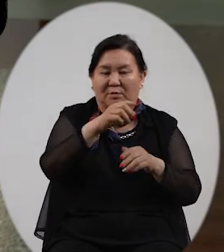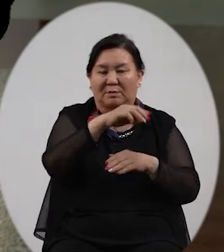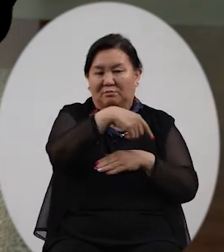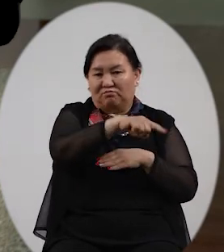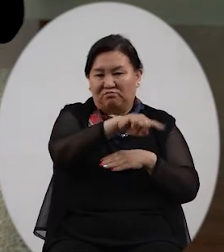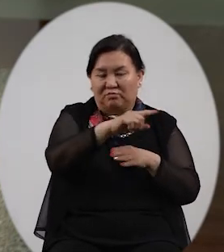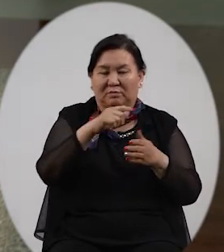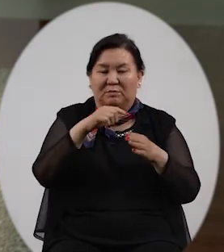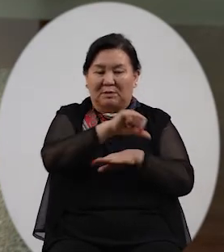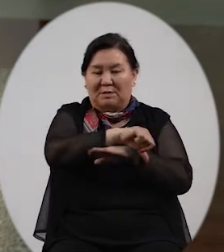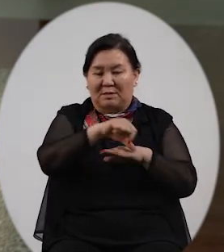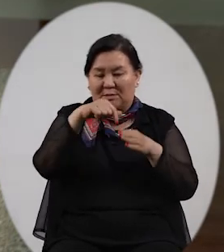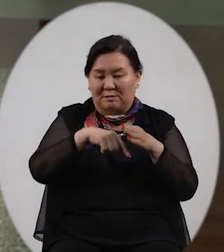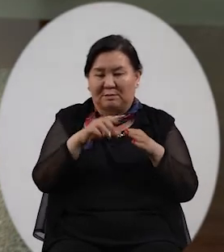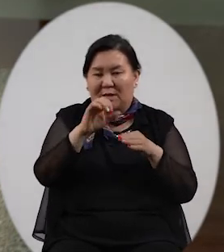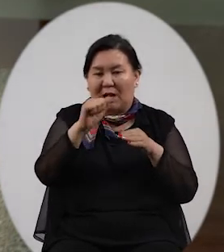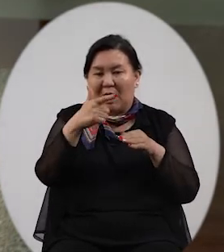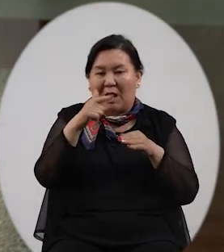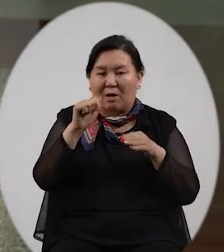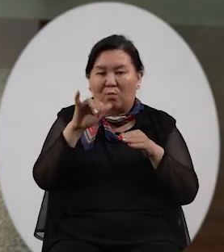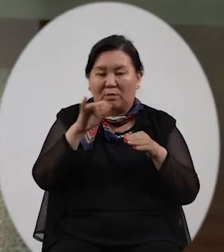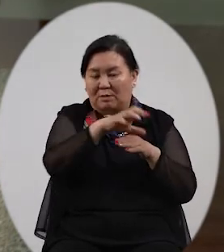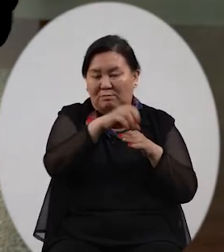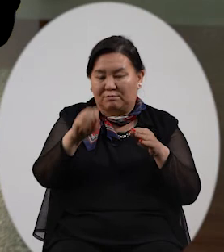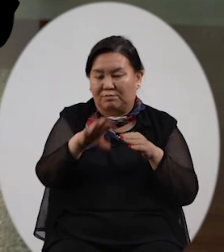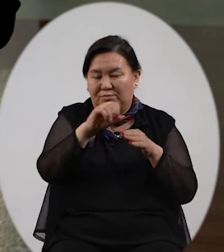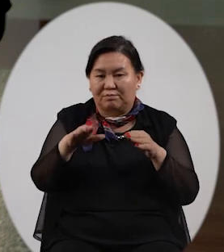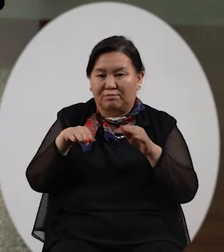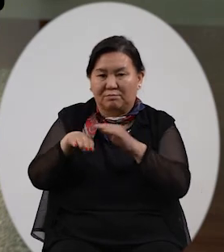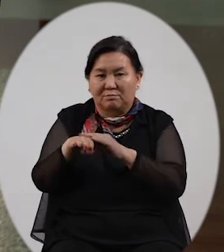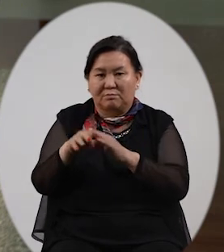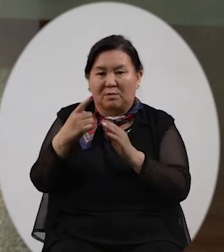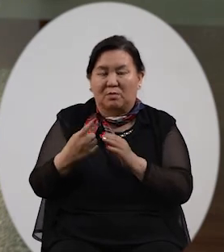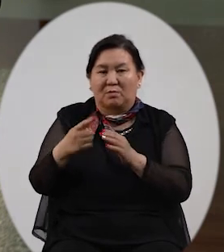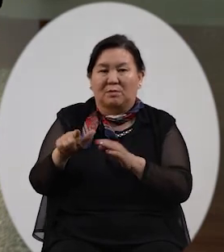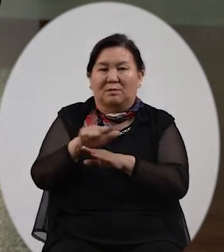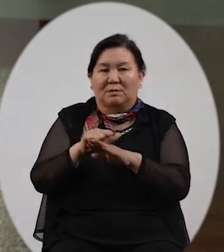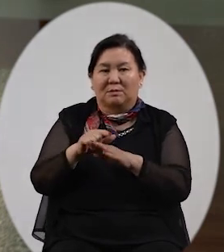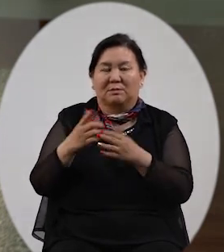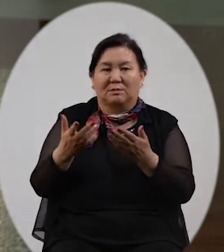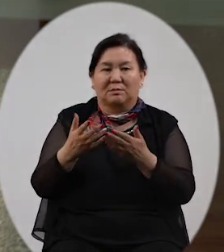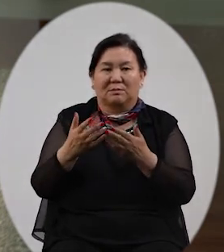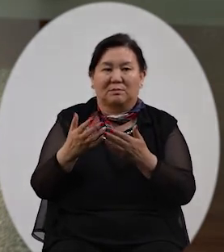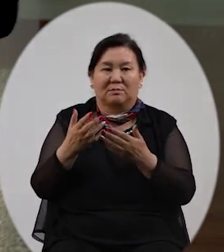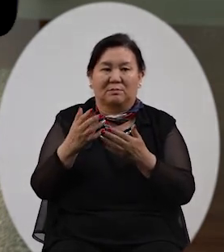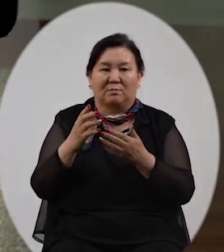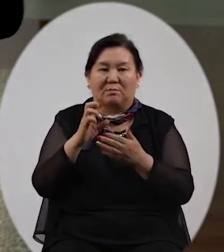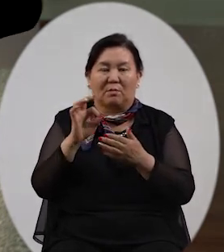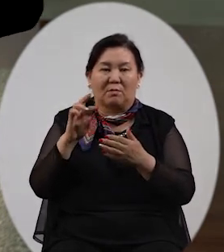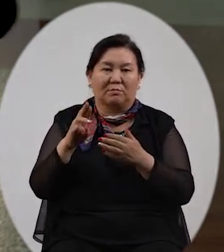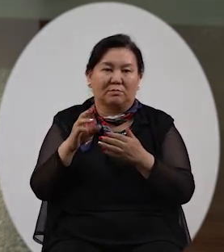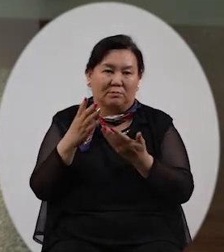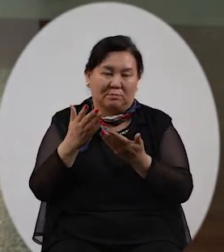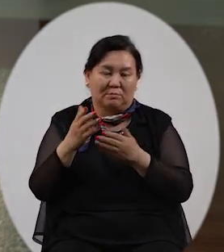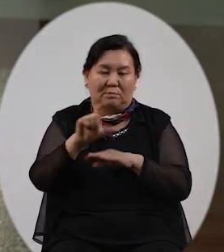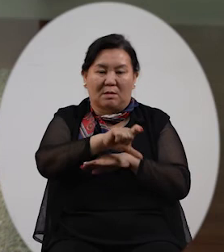экспортлогчийн одоо агуулгын байрнаас хүлээж авсан бол тэр газараа хүлээлгэж өгөх нь бол импортлогчийн боомт байж